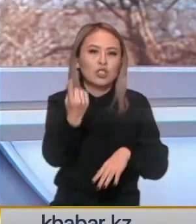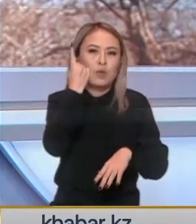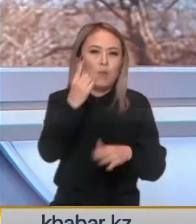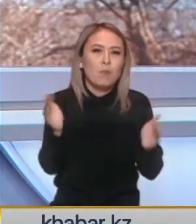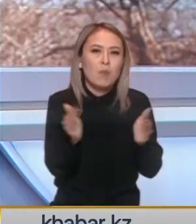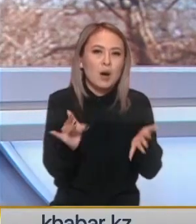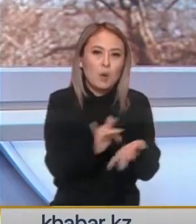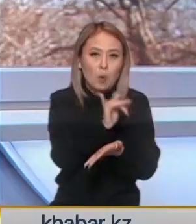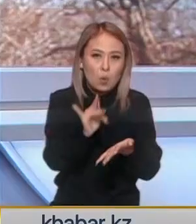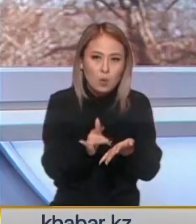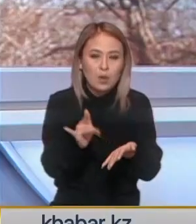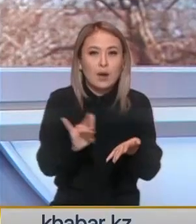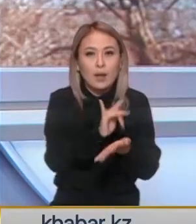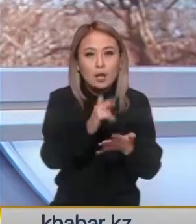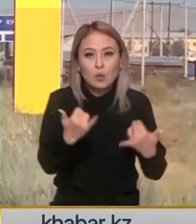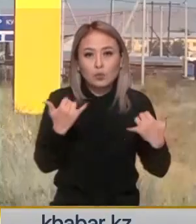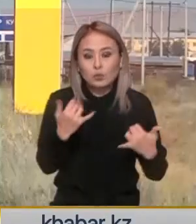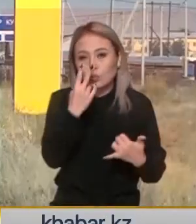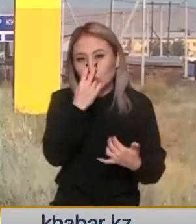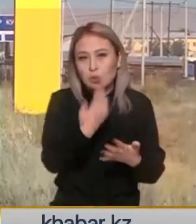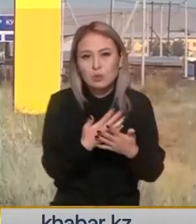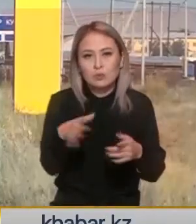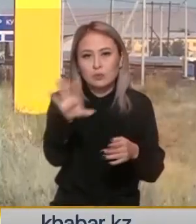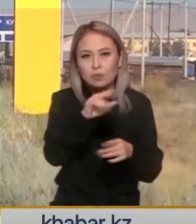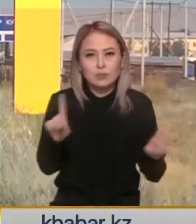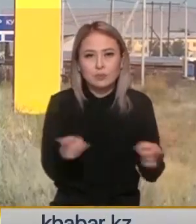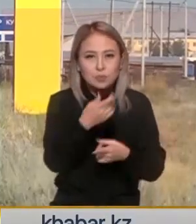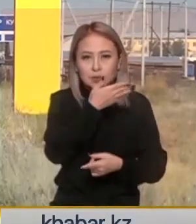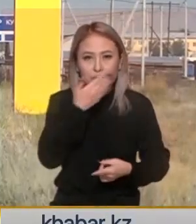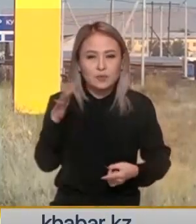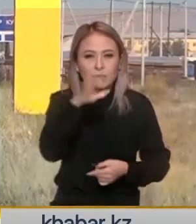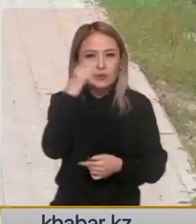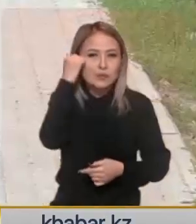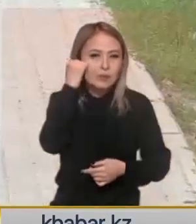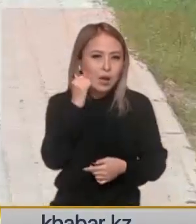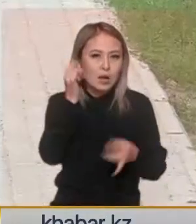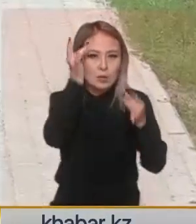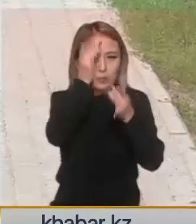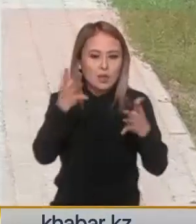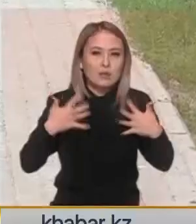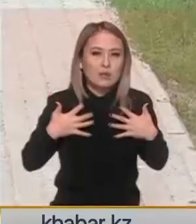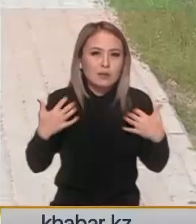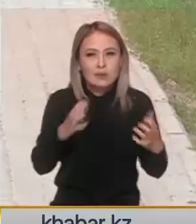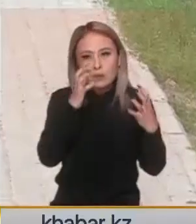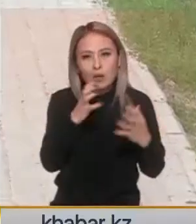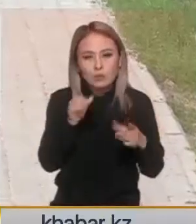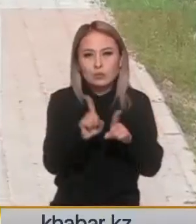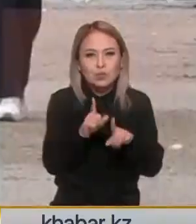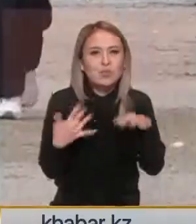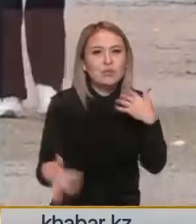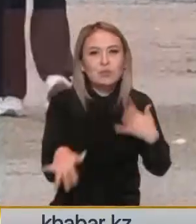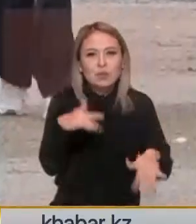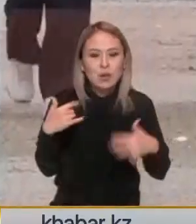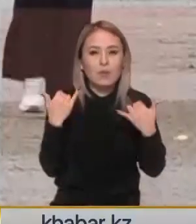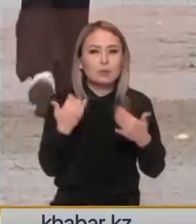жалғыз моноқала. Ал қаланың бүгінгі кейпі көңіл көншітпейді. Инженерлік инфрақұрылым тозған. Мәдениет пен денсаулық сақтау саласы ақсап тұр. Негізі